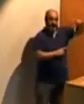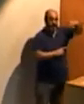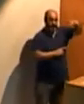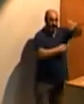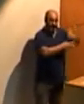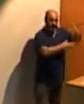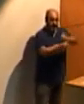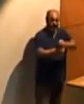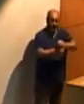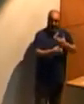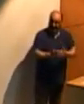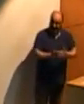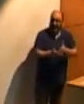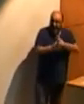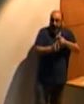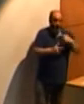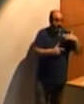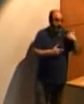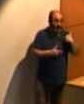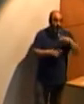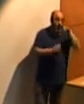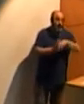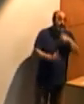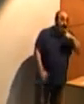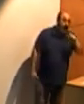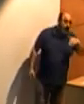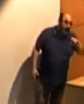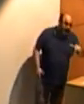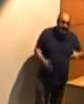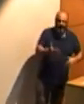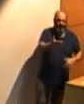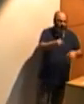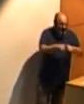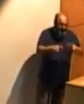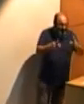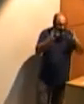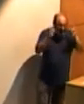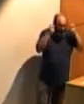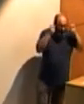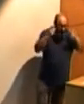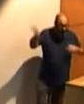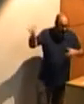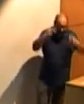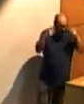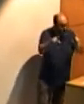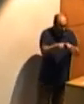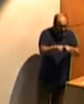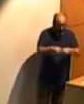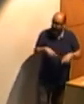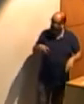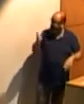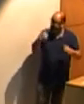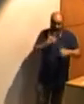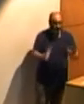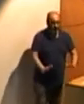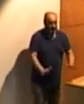ainsi que les mythes plus récents je pense à ceux du golem ou encore tout simplement de frankenstein nous met tous en garde de ne pas